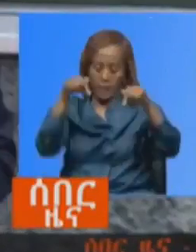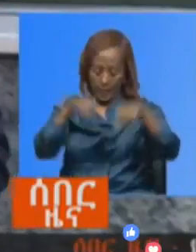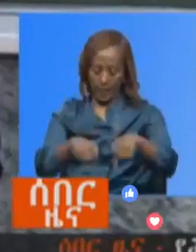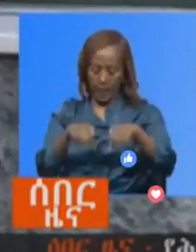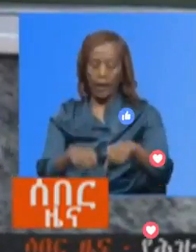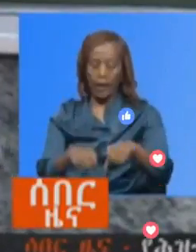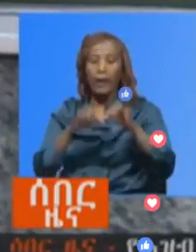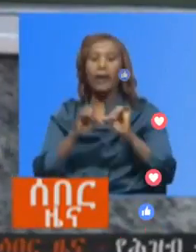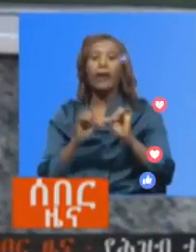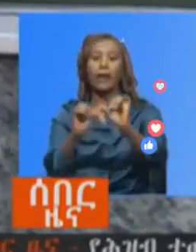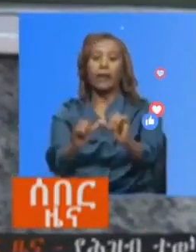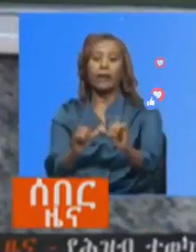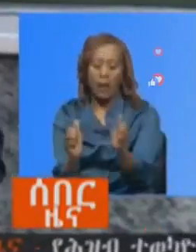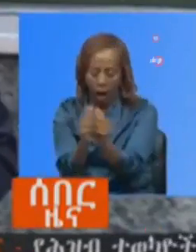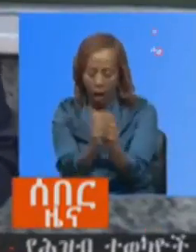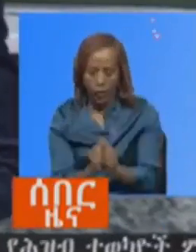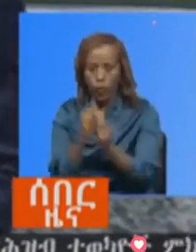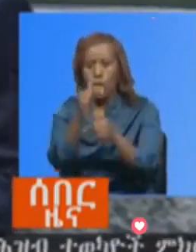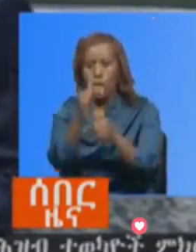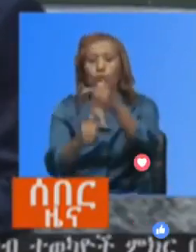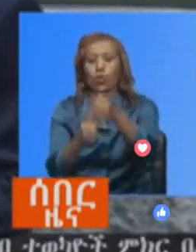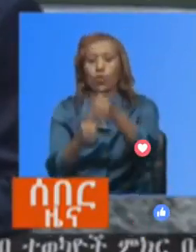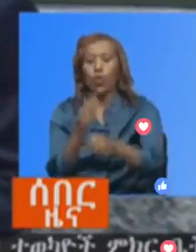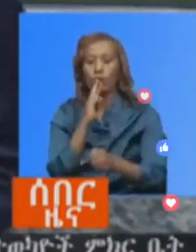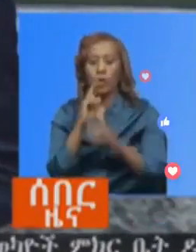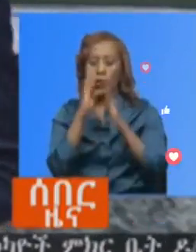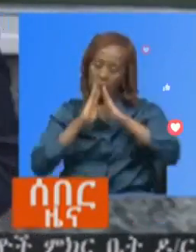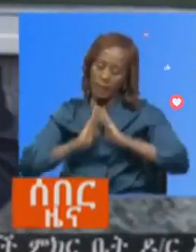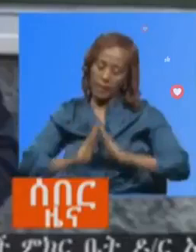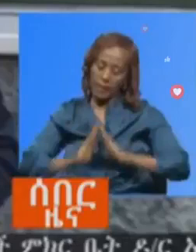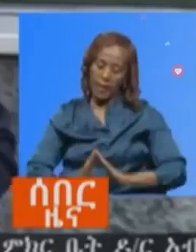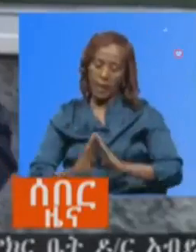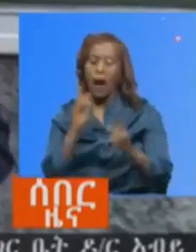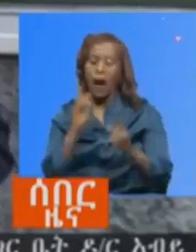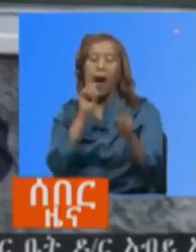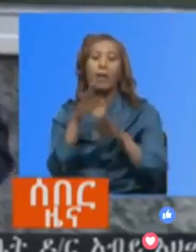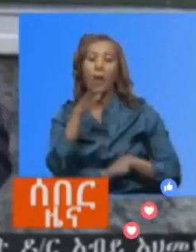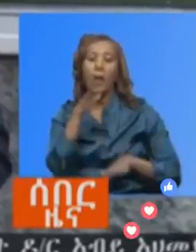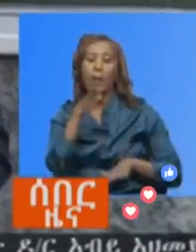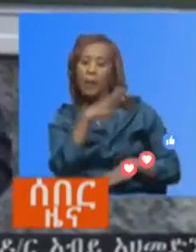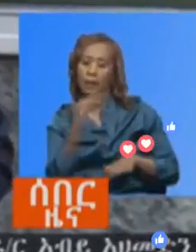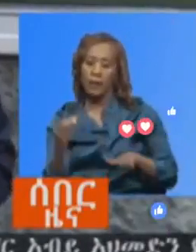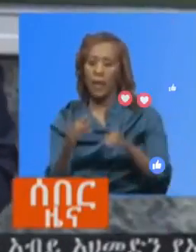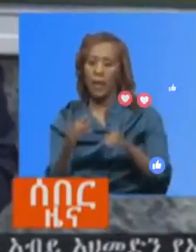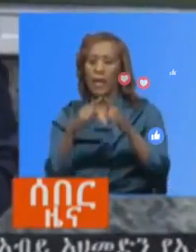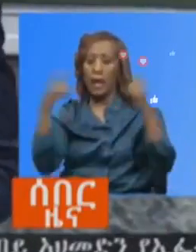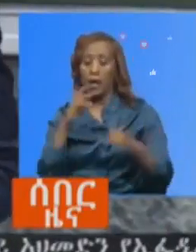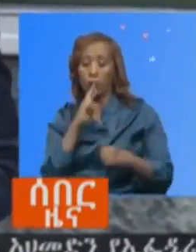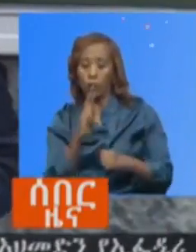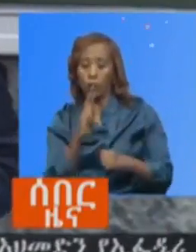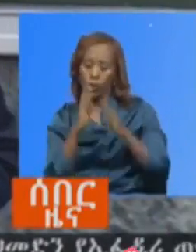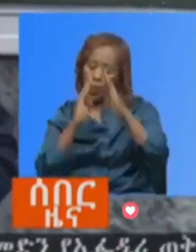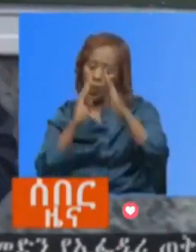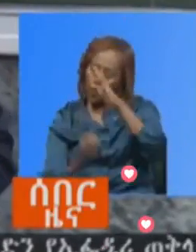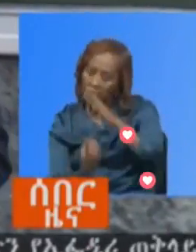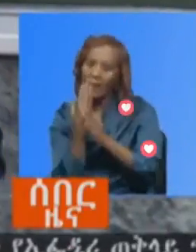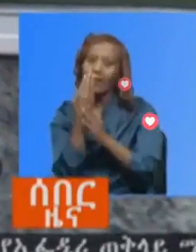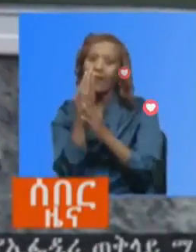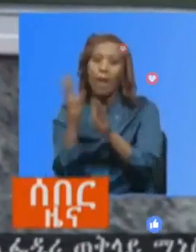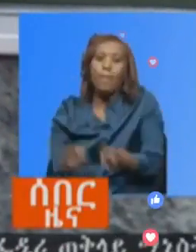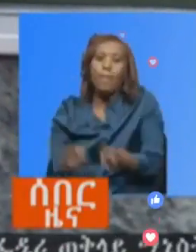የቀጠለ የአብሮነት ጉዟችን ነው። ሰላም አለመግባባትና ተቃርኖችን በሰለጠነ መንገድ